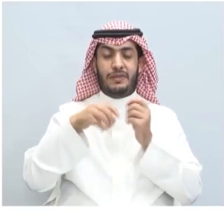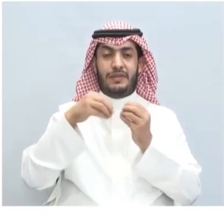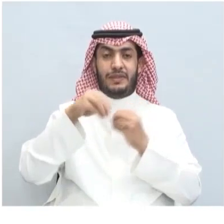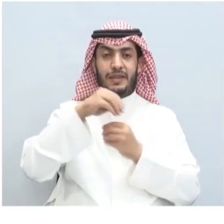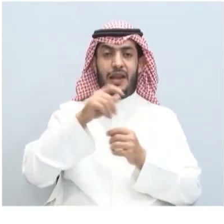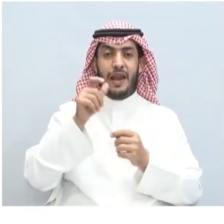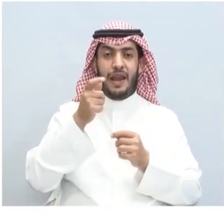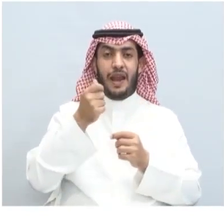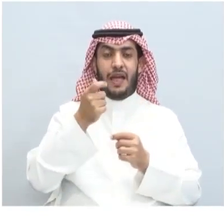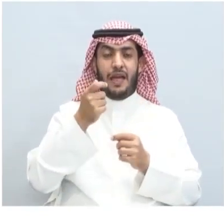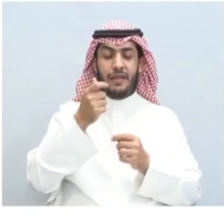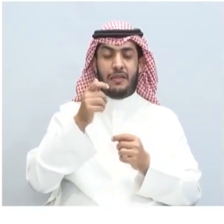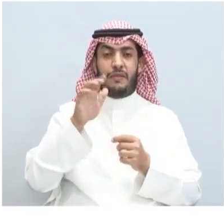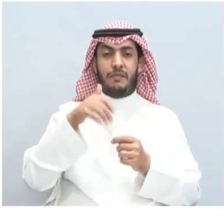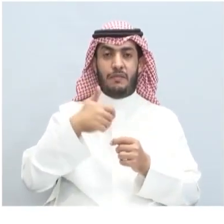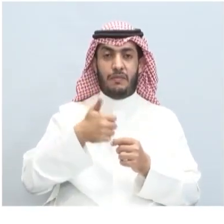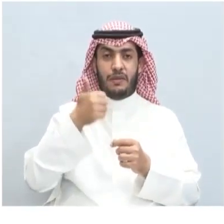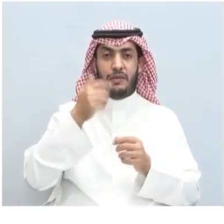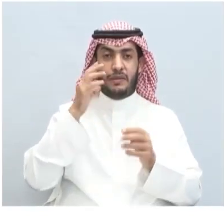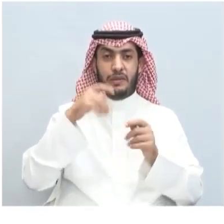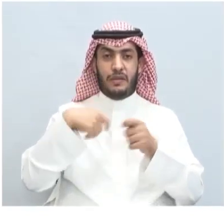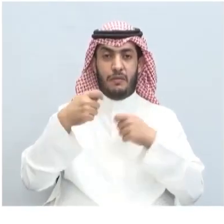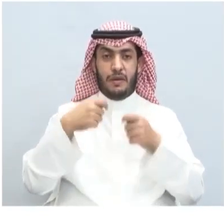توزعه نقديا ومن ثم تقوم